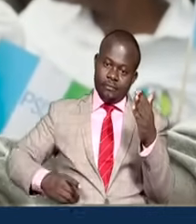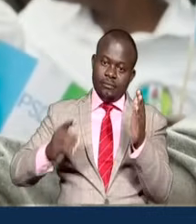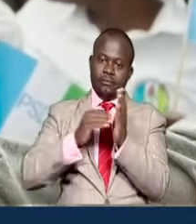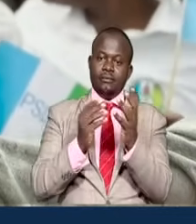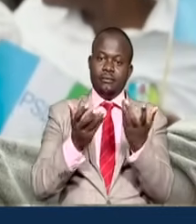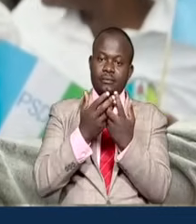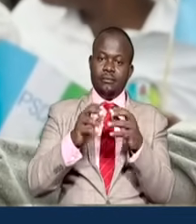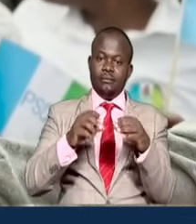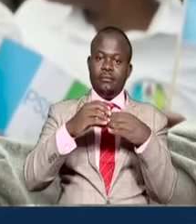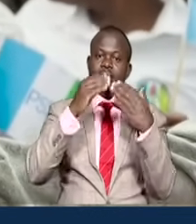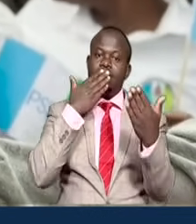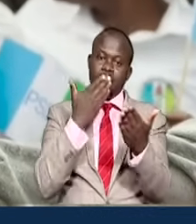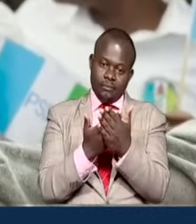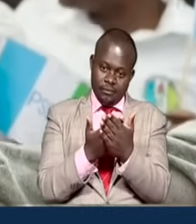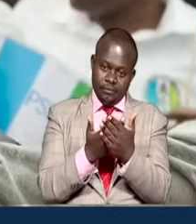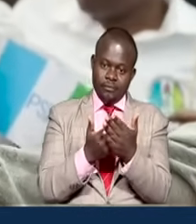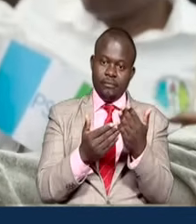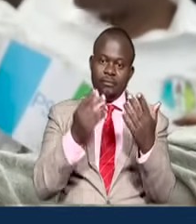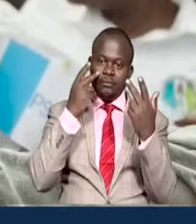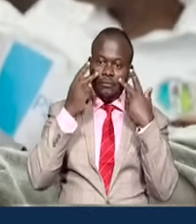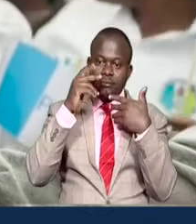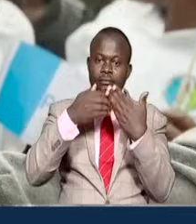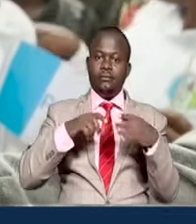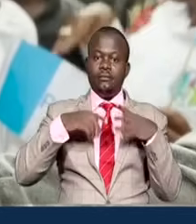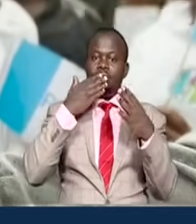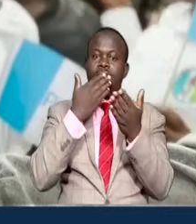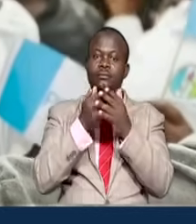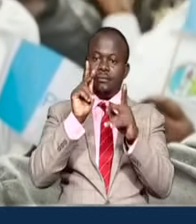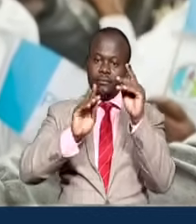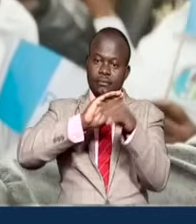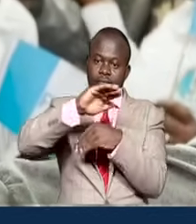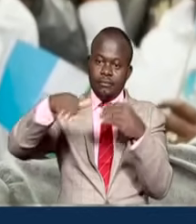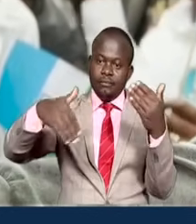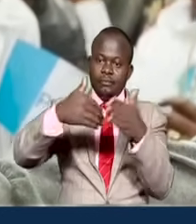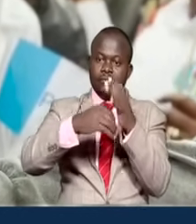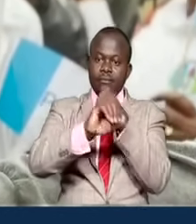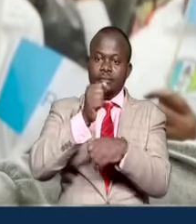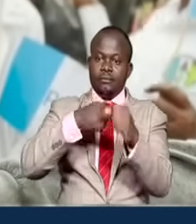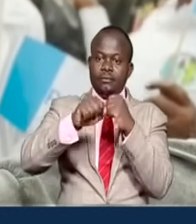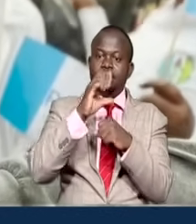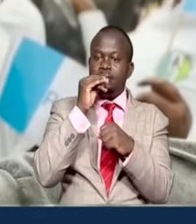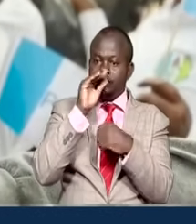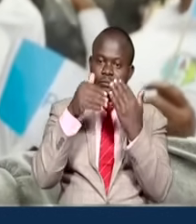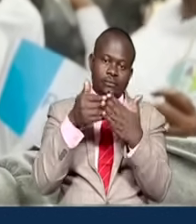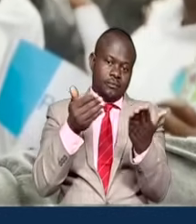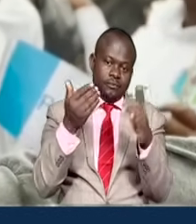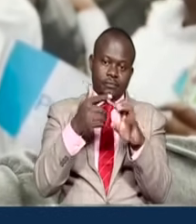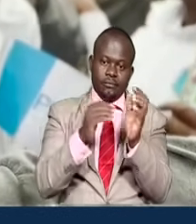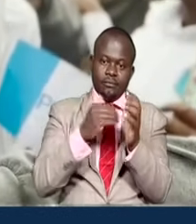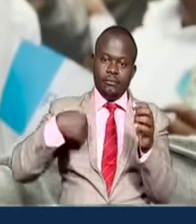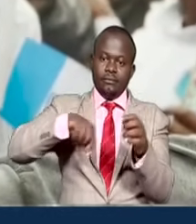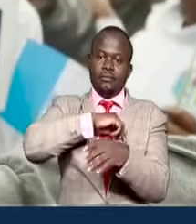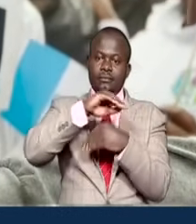ibirebana n'imiyoborere myiza, ibirebana n'imibereho myiza y'abaturage, ibikorwa bye birivugira kandi twese